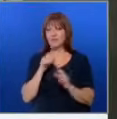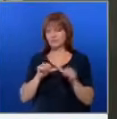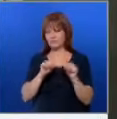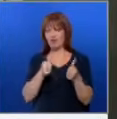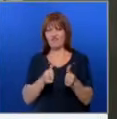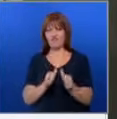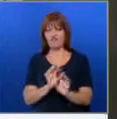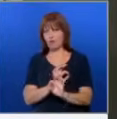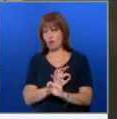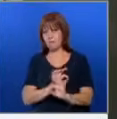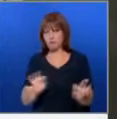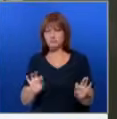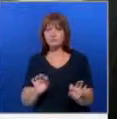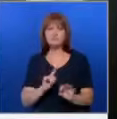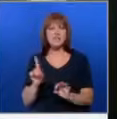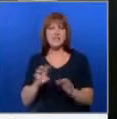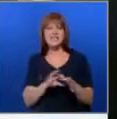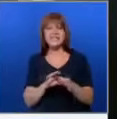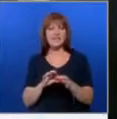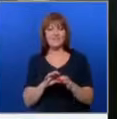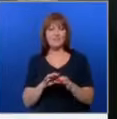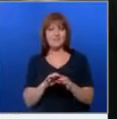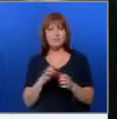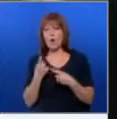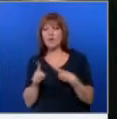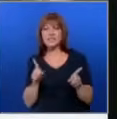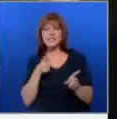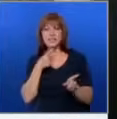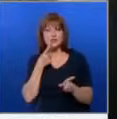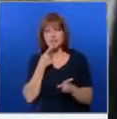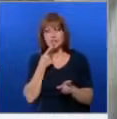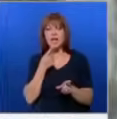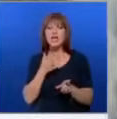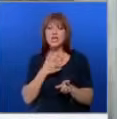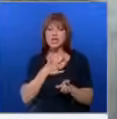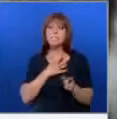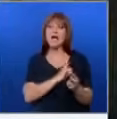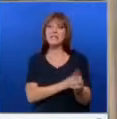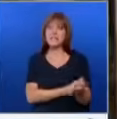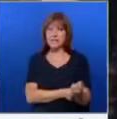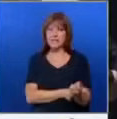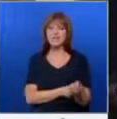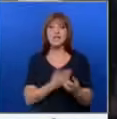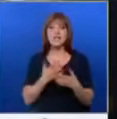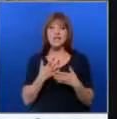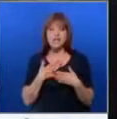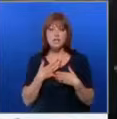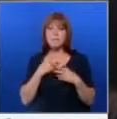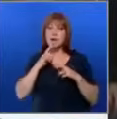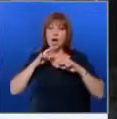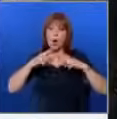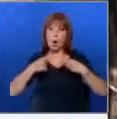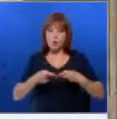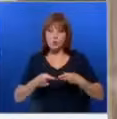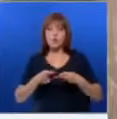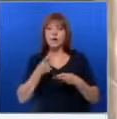и независимо от различния тип отношения, ДПС има силите, има имунния отговор на